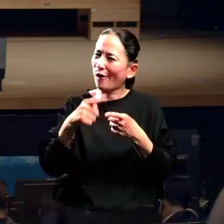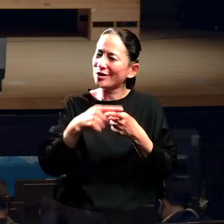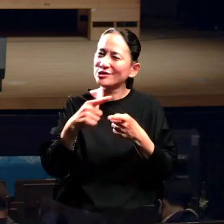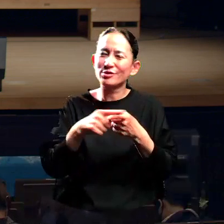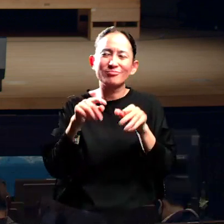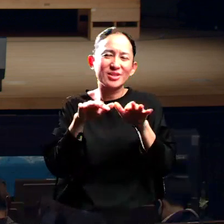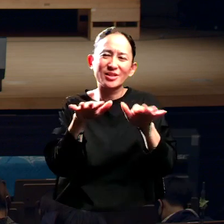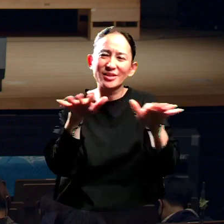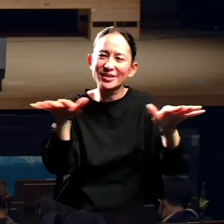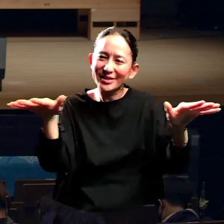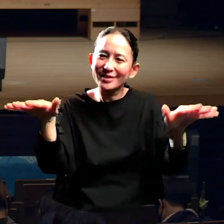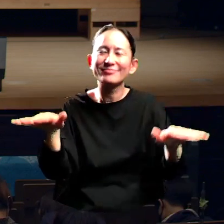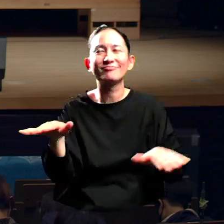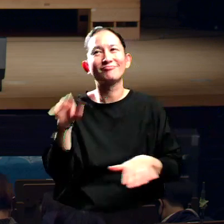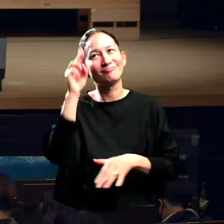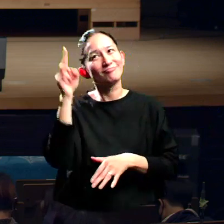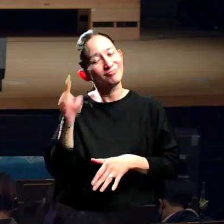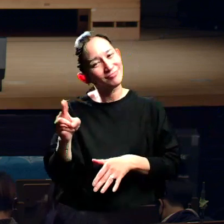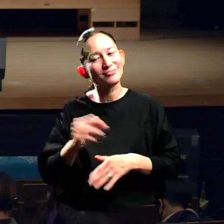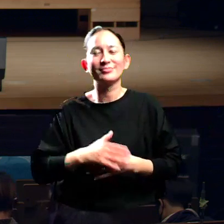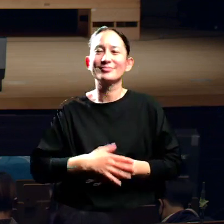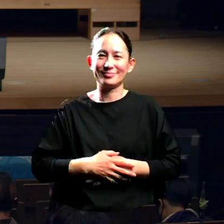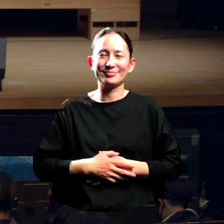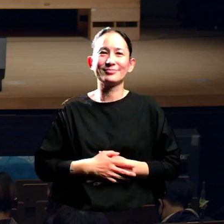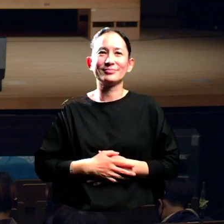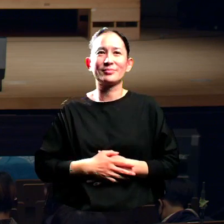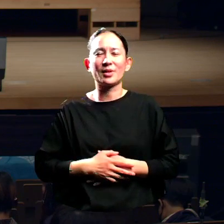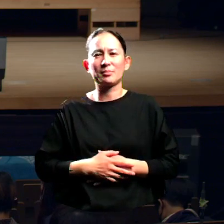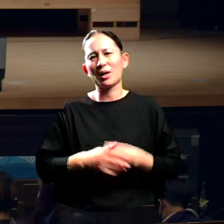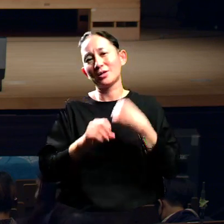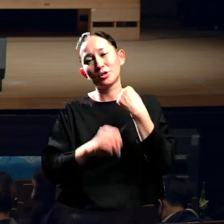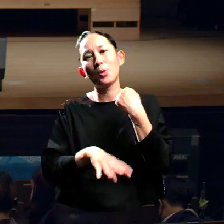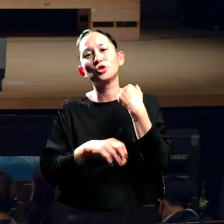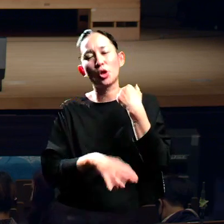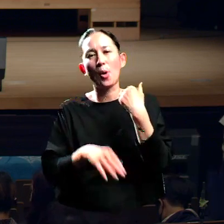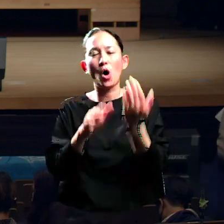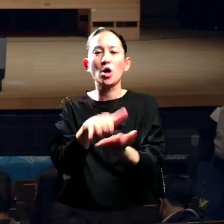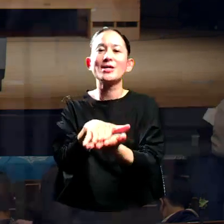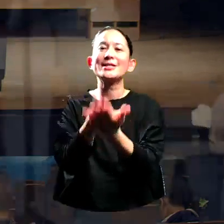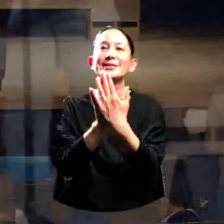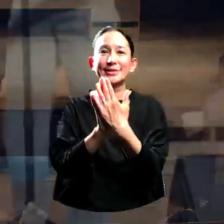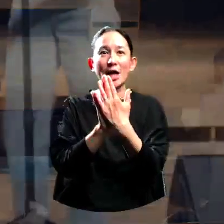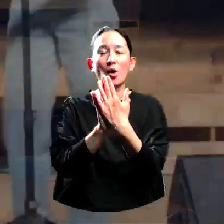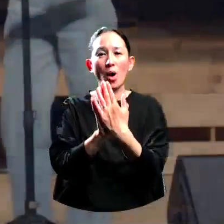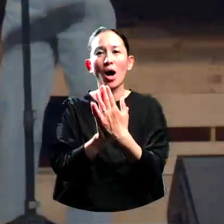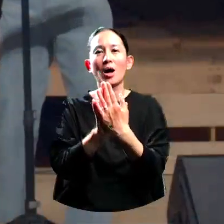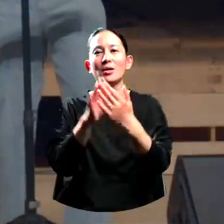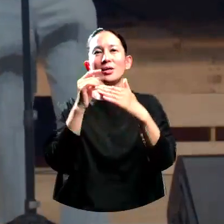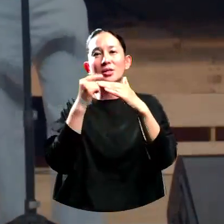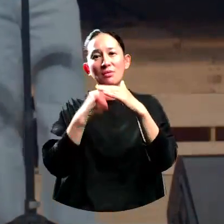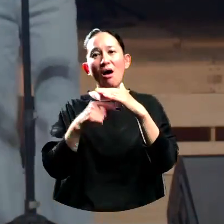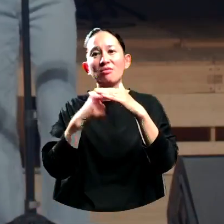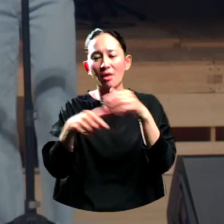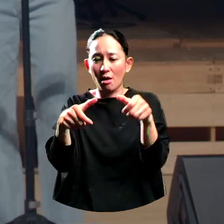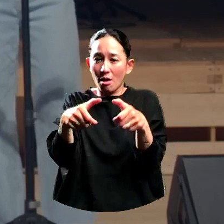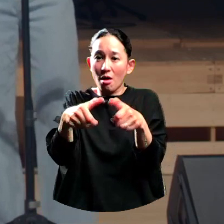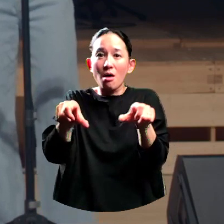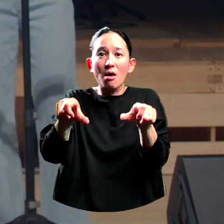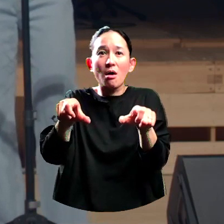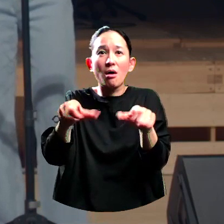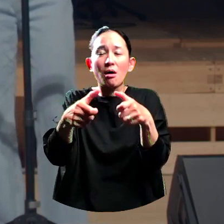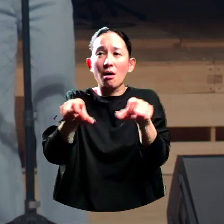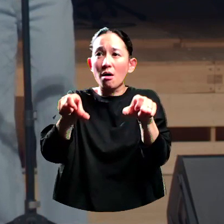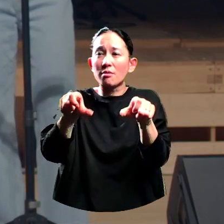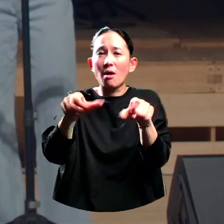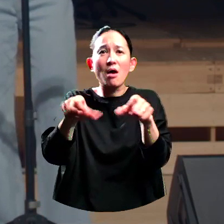but even Easter eggs are very popular. そもそもね、イースターはなんでエッグ、卵なんですか？